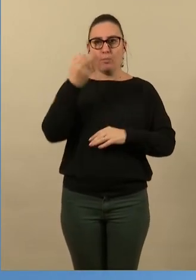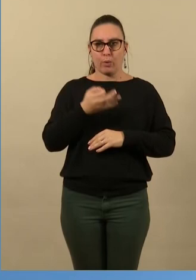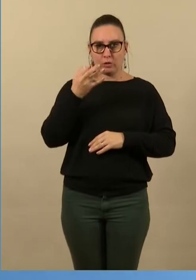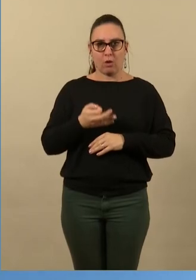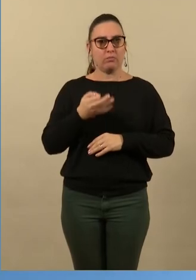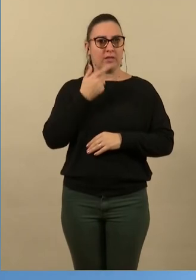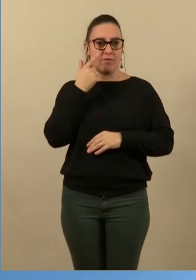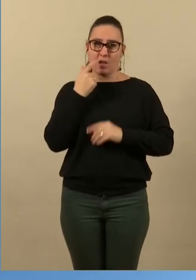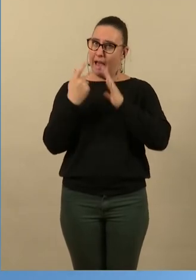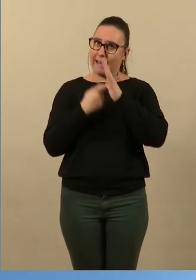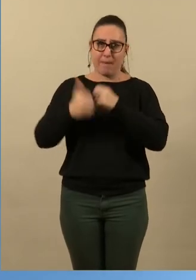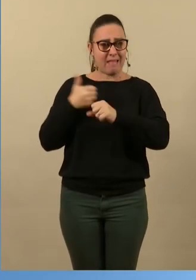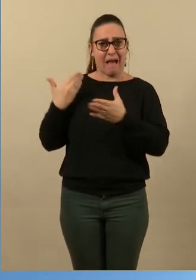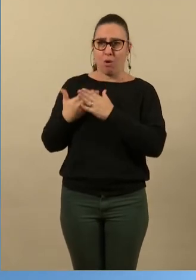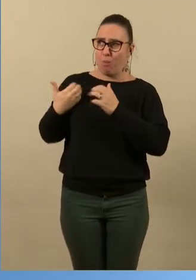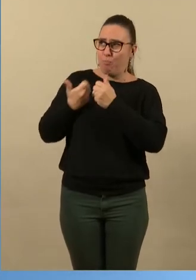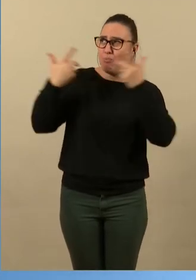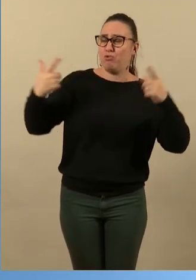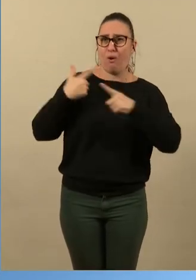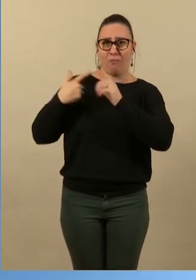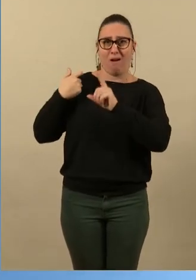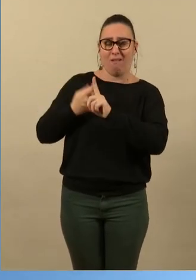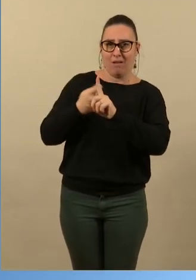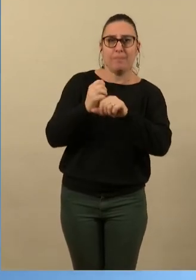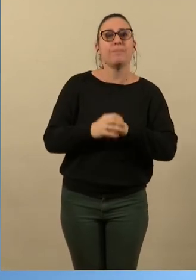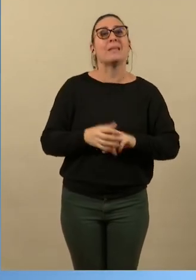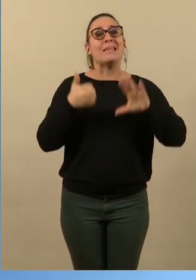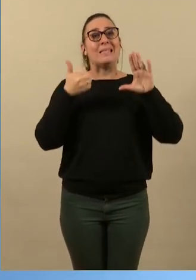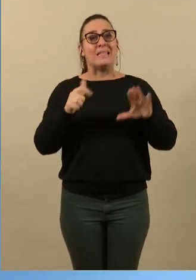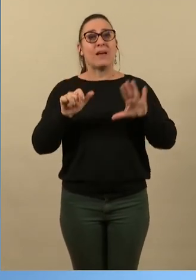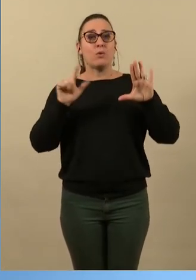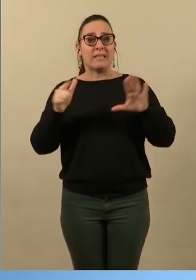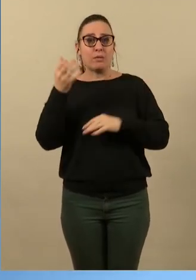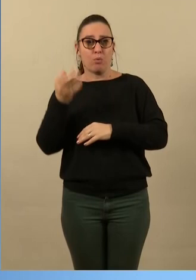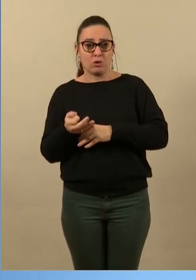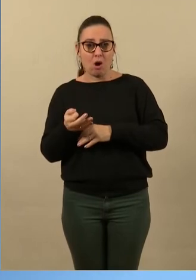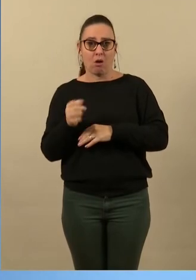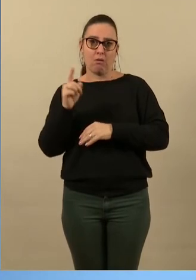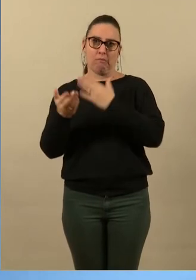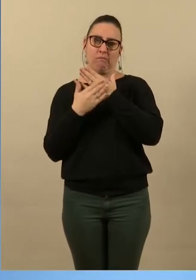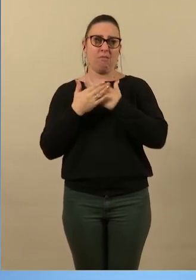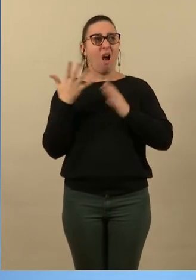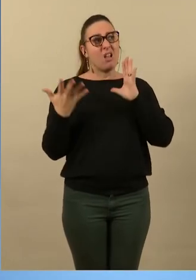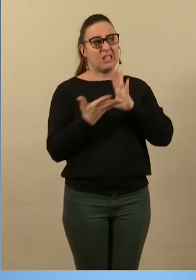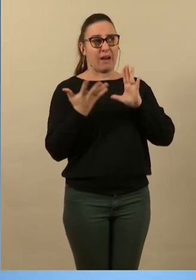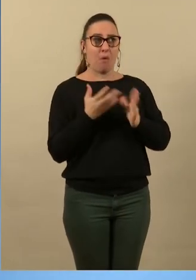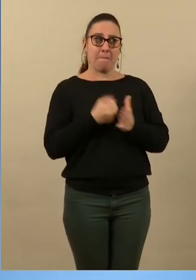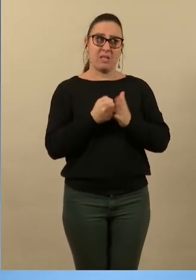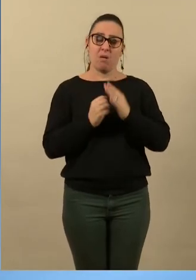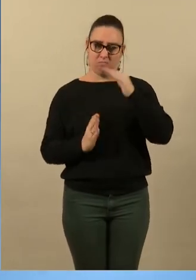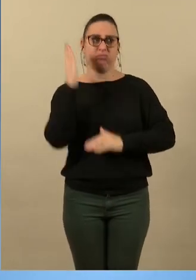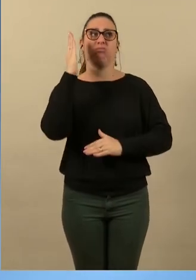façon répétée durant l'année scolaire et 6,7 % des élèves signalent 5 atteintes répétées ou